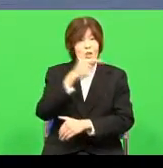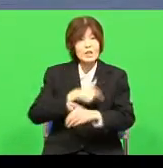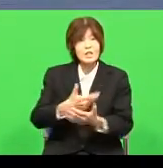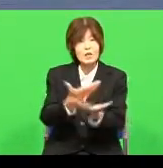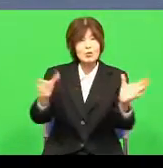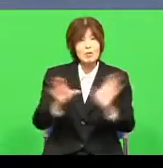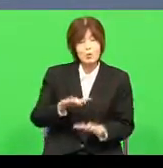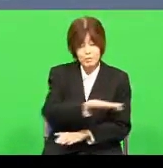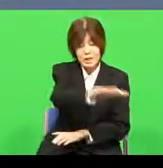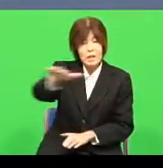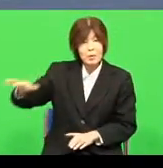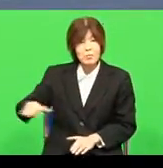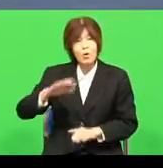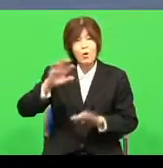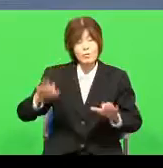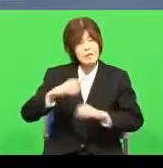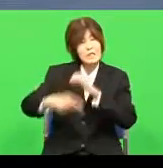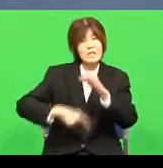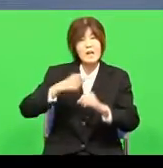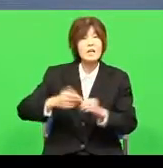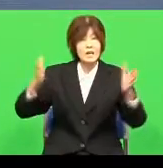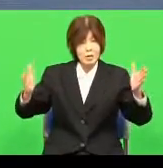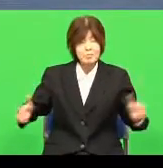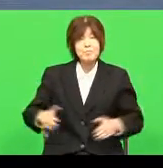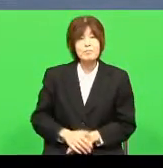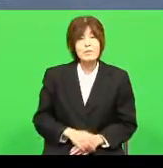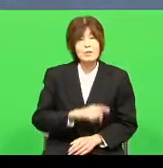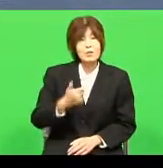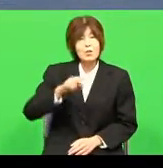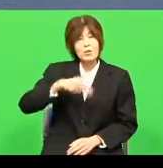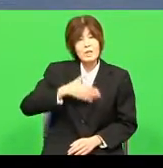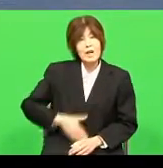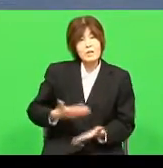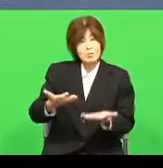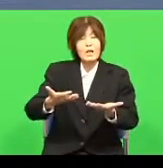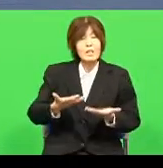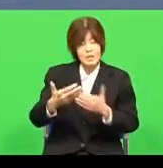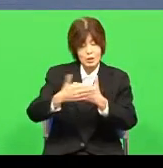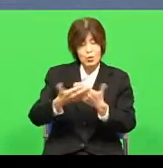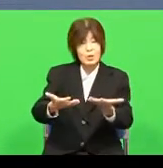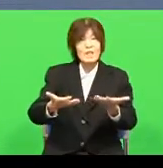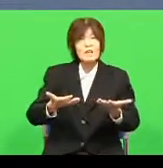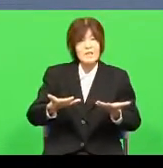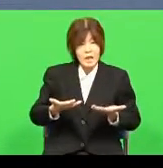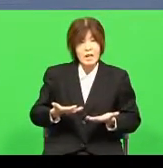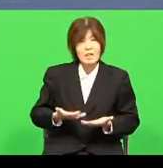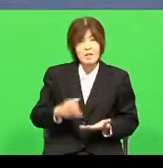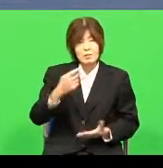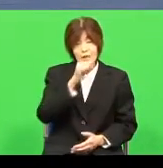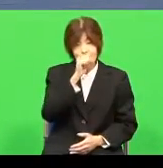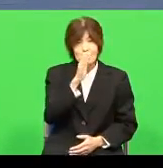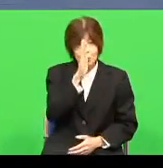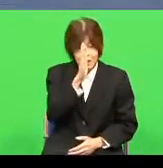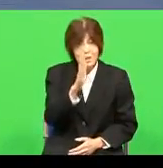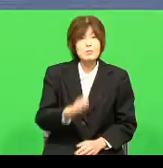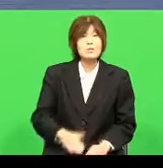まあ記者クラブの皆さんにもこの一年いろいろご理解いただいたりご協力いただきましたが